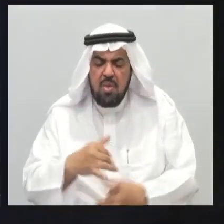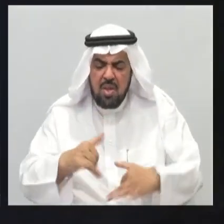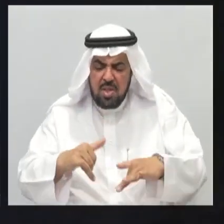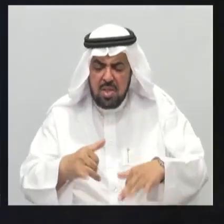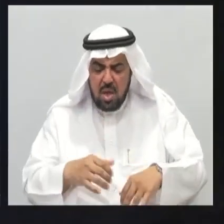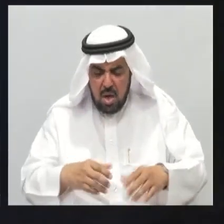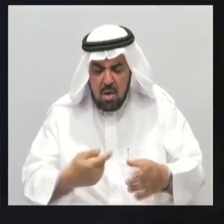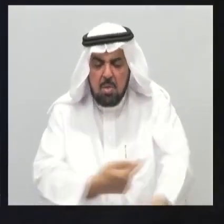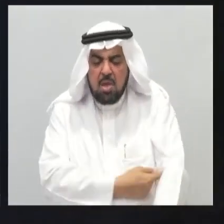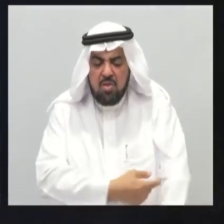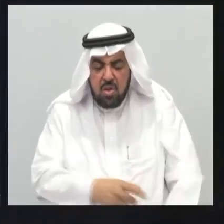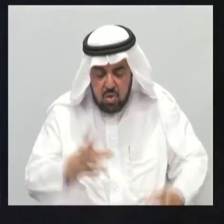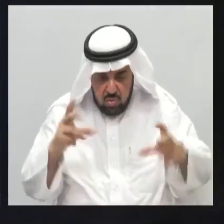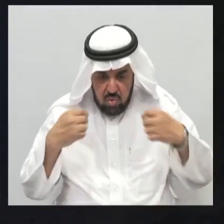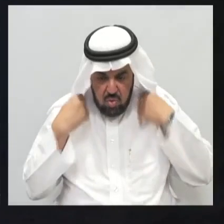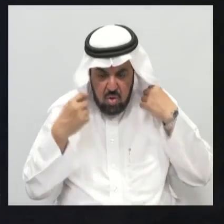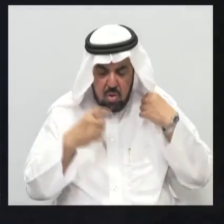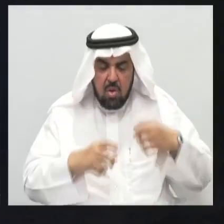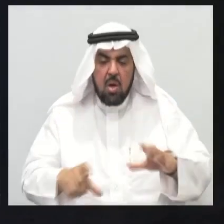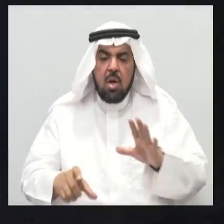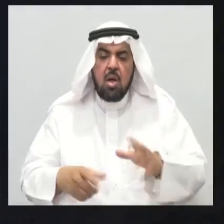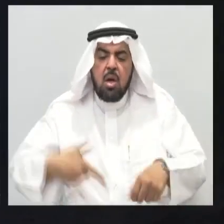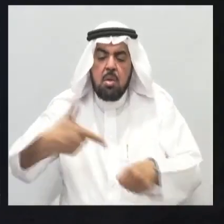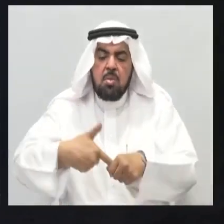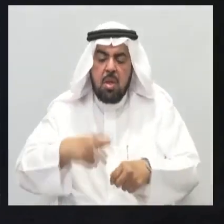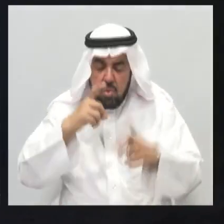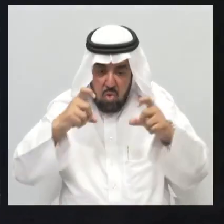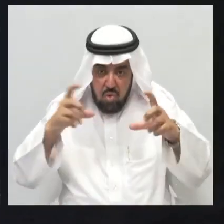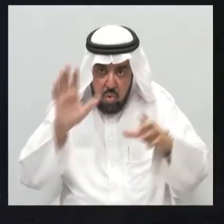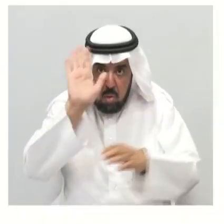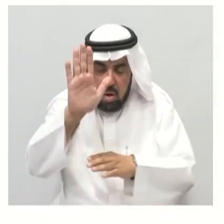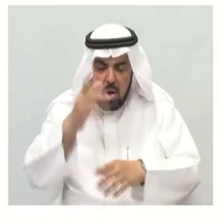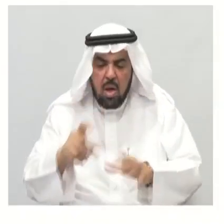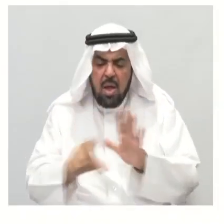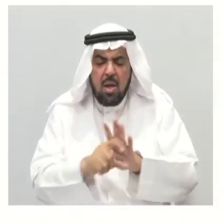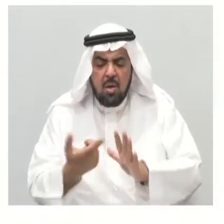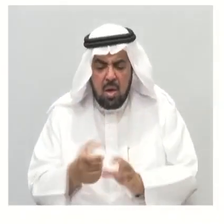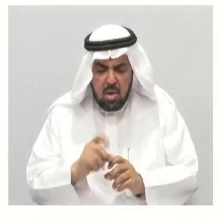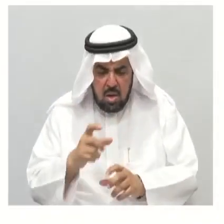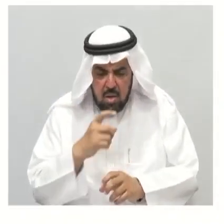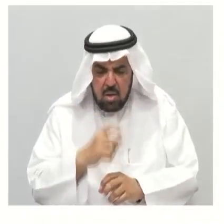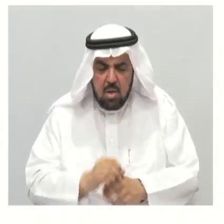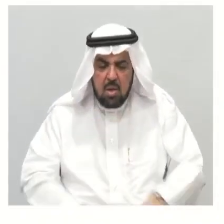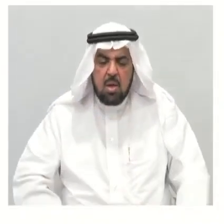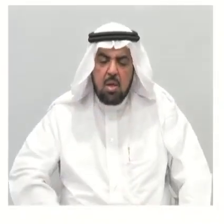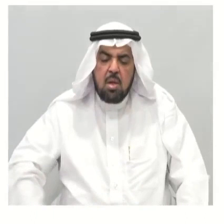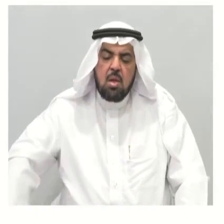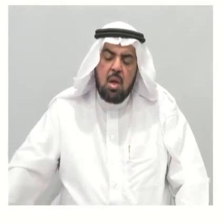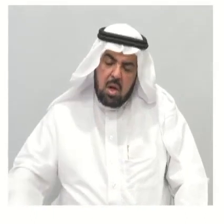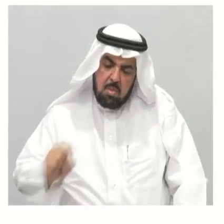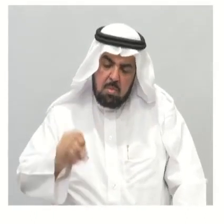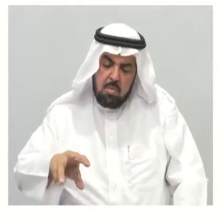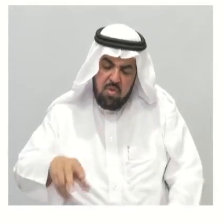الأماكن مثل المستشفيات أو في محطات البنزين، ماذا يدل هذا الرمز؟ إنه يدل على أن